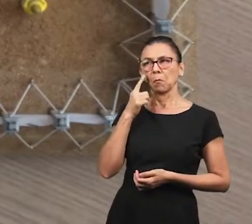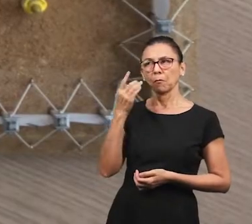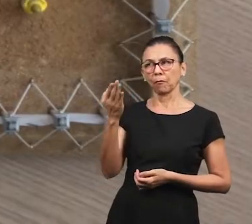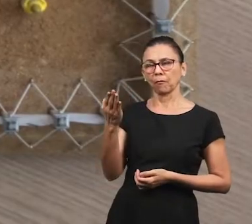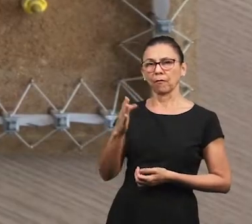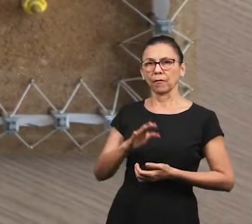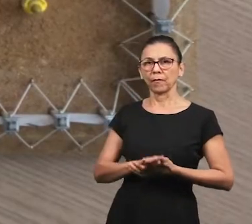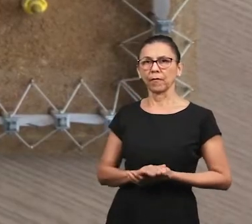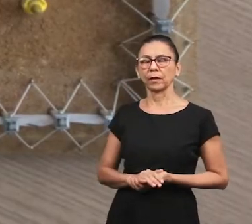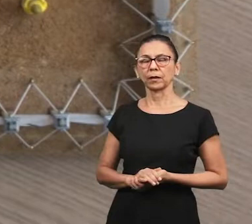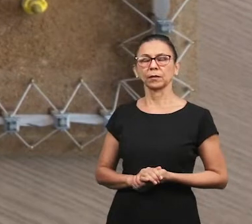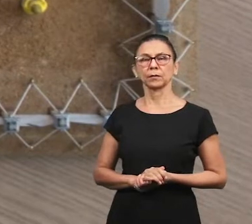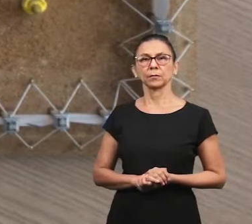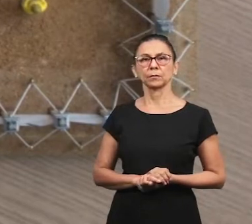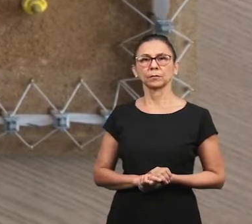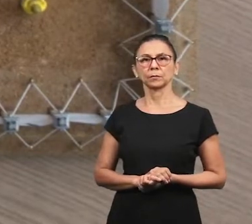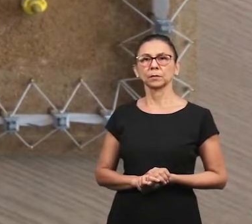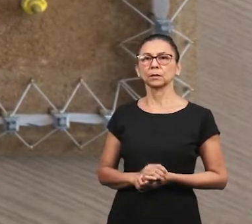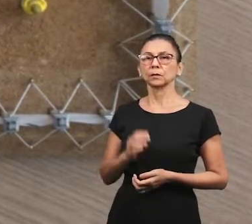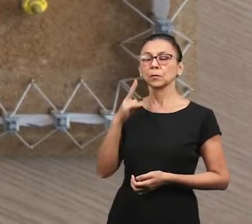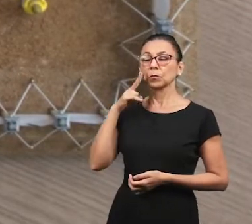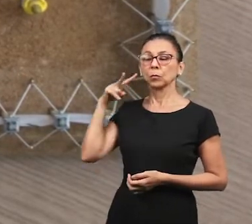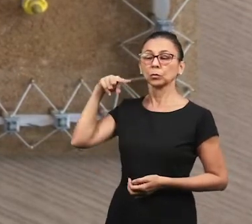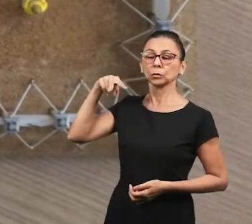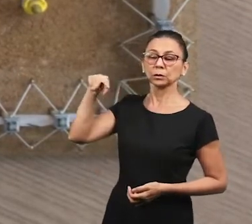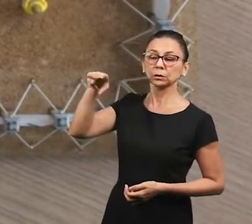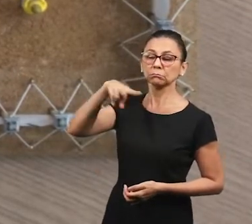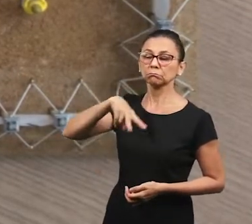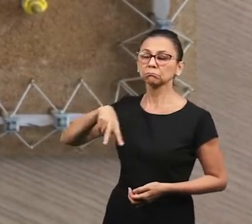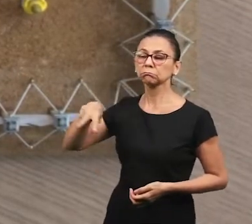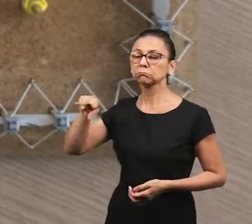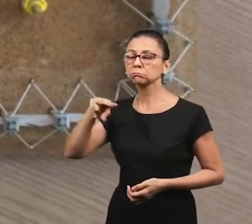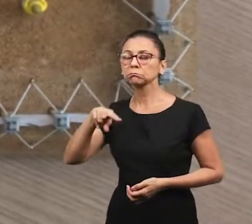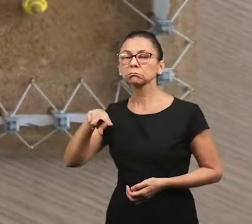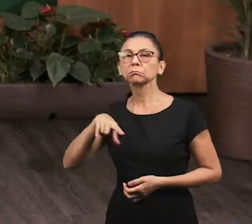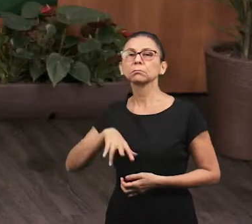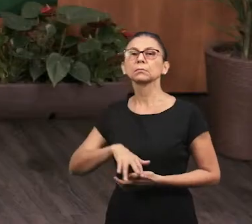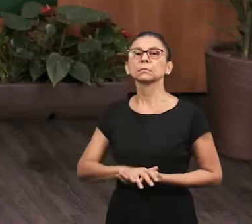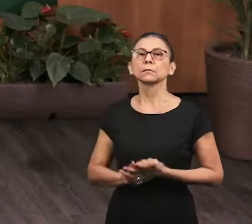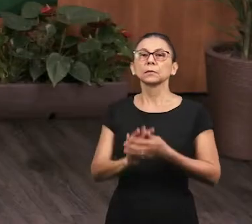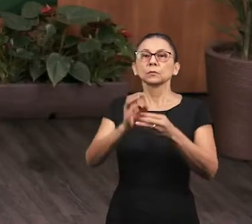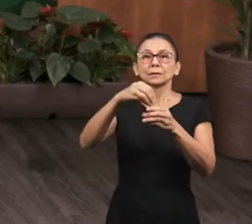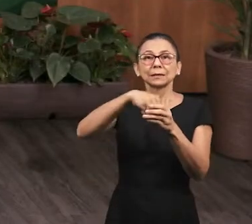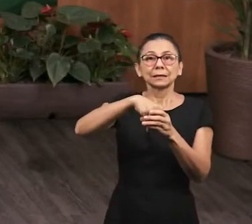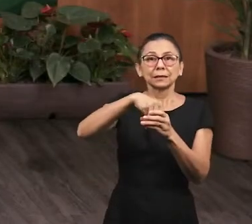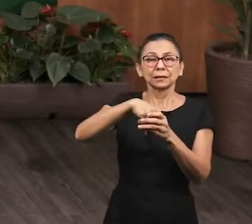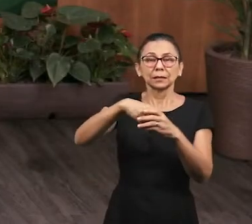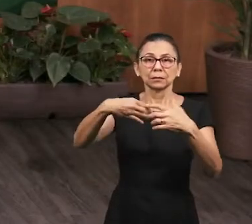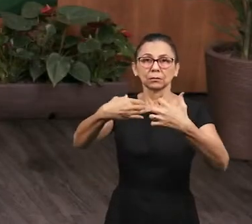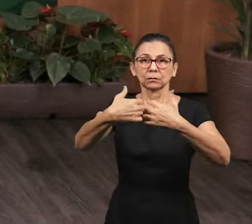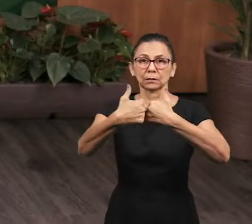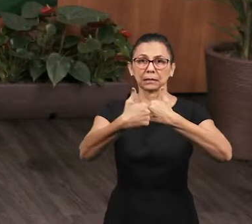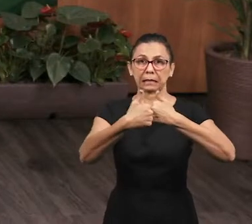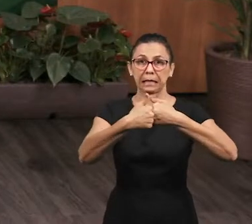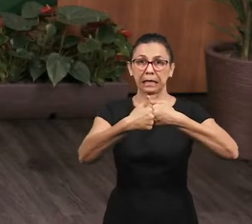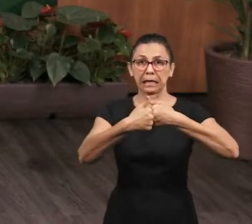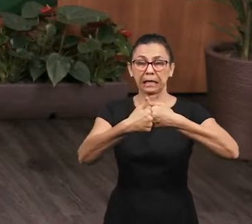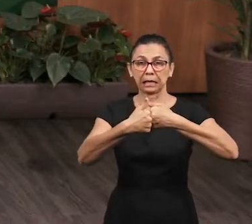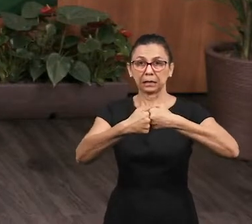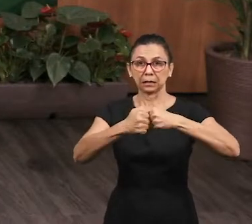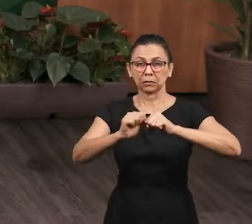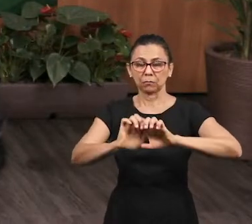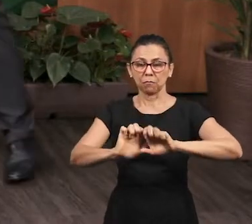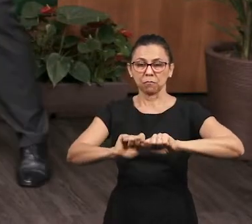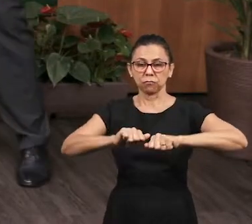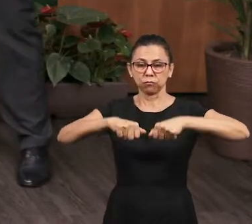вот в нашем макете также мы можем увидеть иллюстрацию внутри самого Ковчега